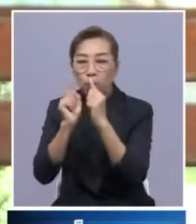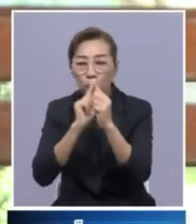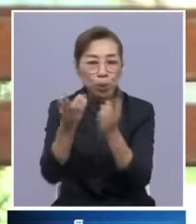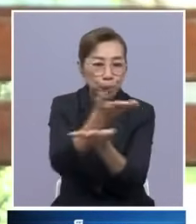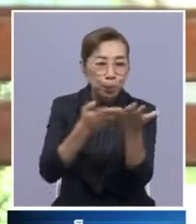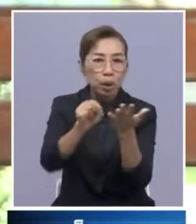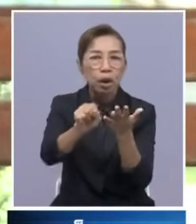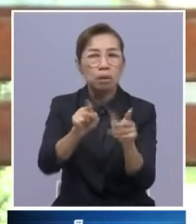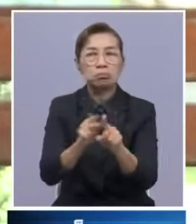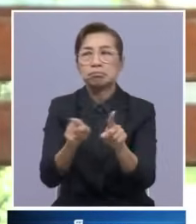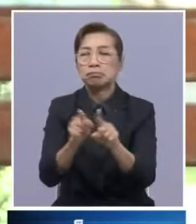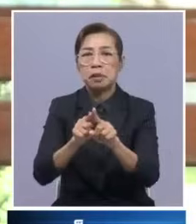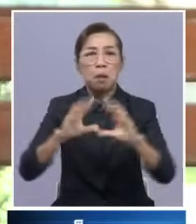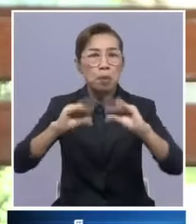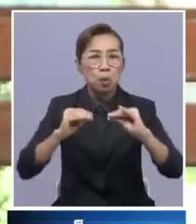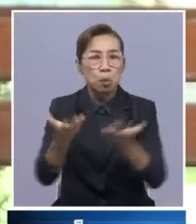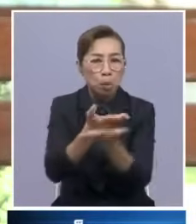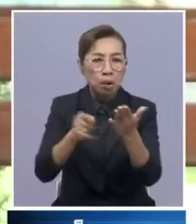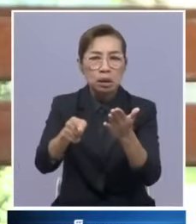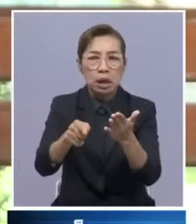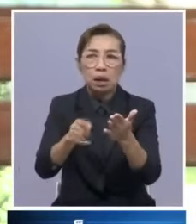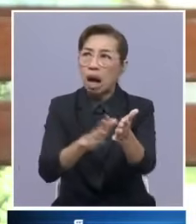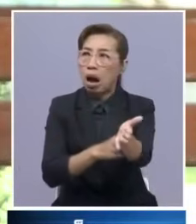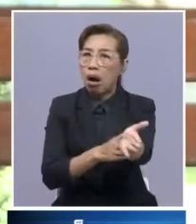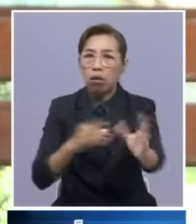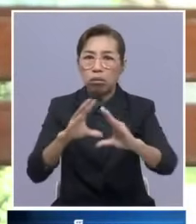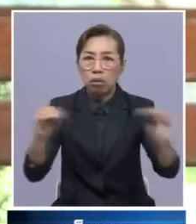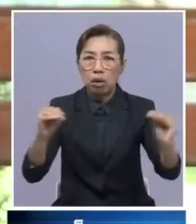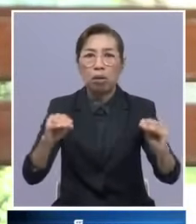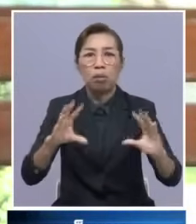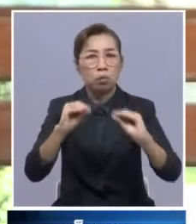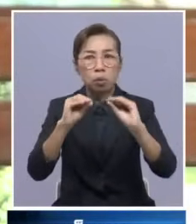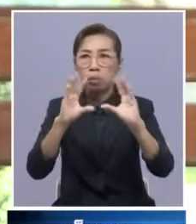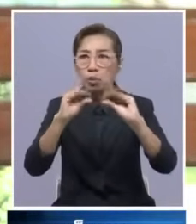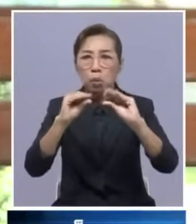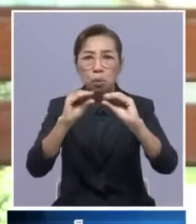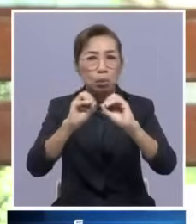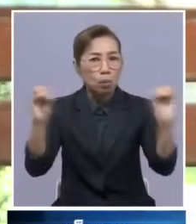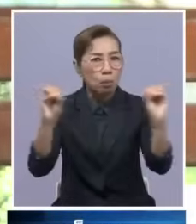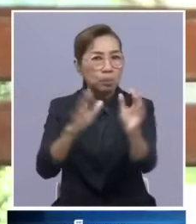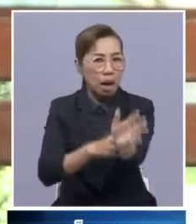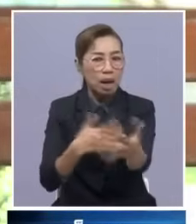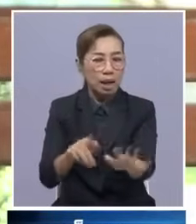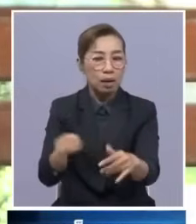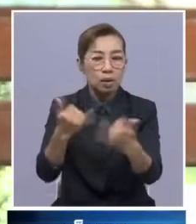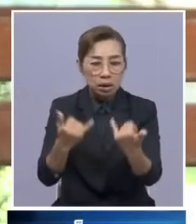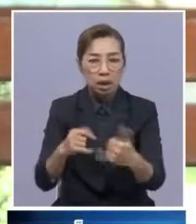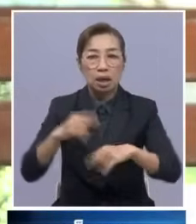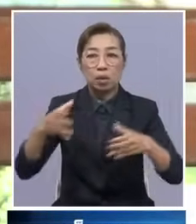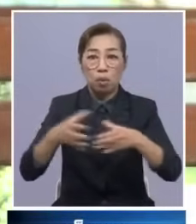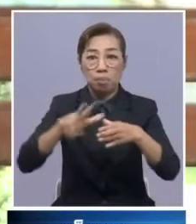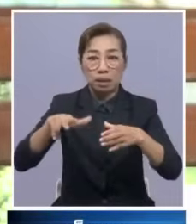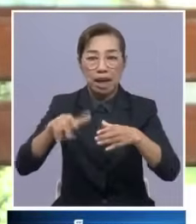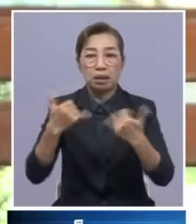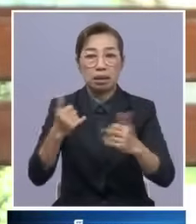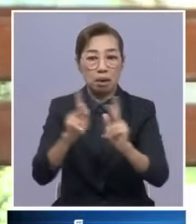พราะว่าทิ้งช่วงห่างจากการสัมมนาพรรคมานานพอสมควรและพรรคเพื่อไทยก็เพิ่งจะมีคณะกรรมการบริหารพรรคชุดใหม่เข้ามางานนี้คง